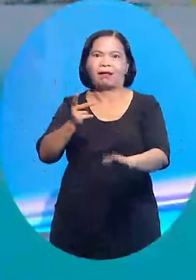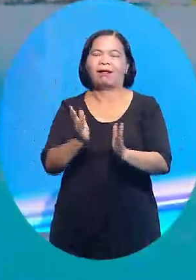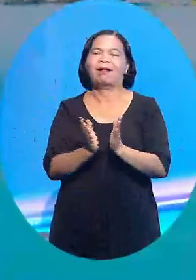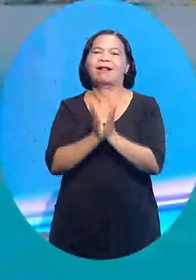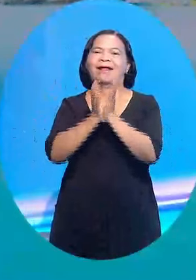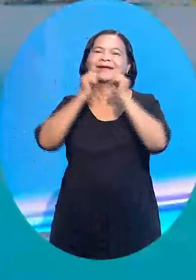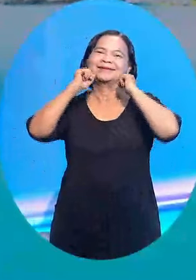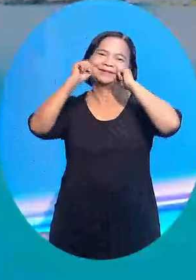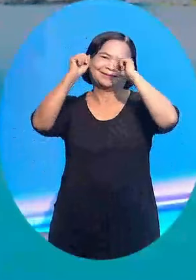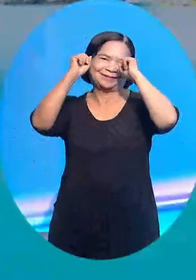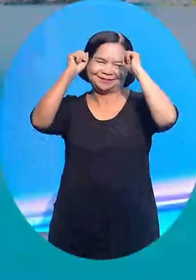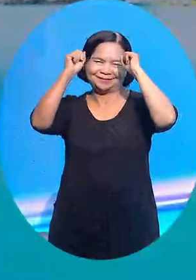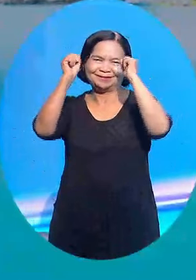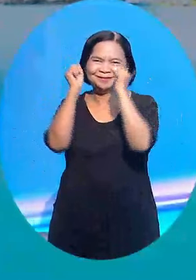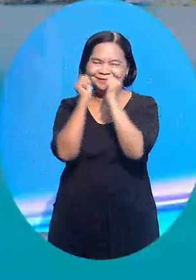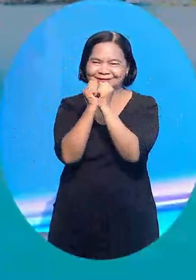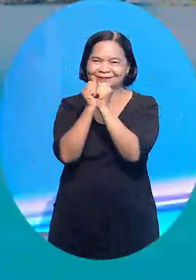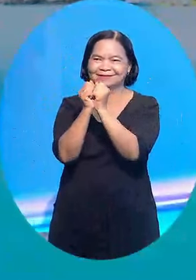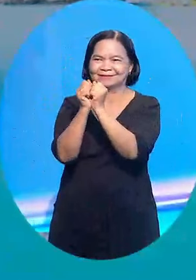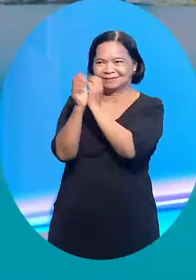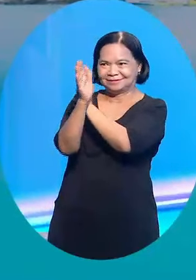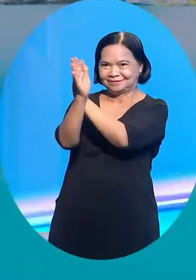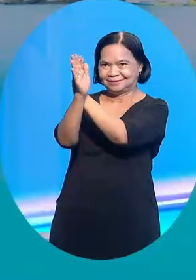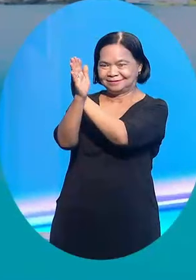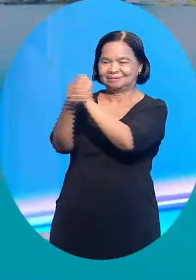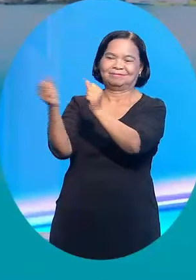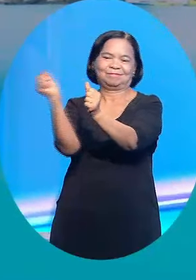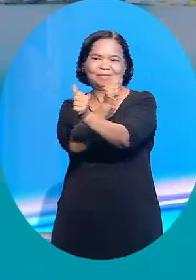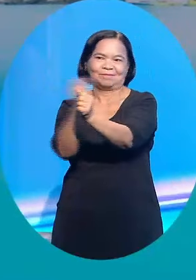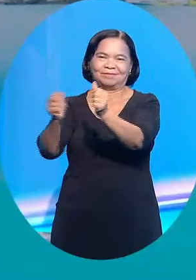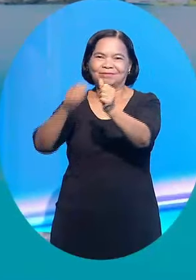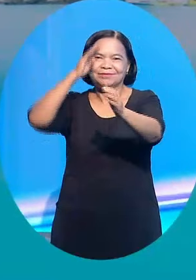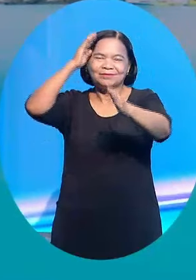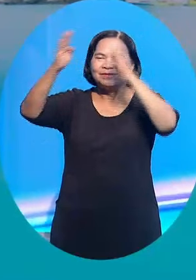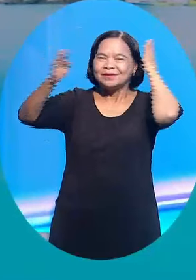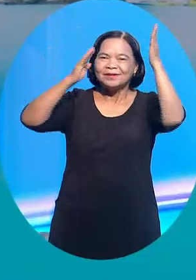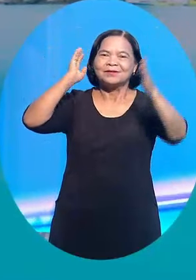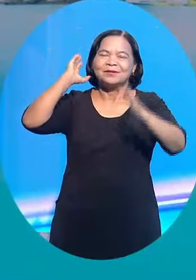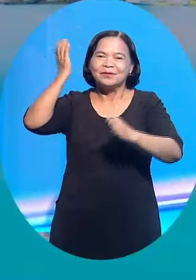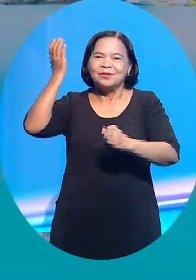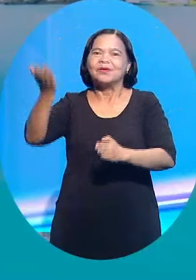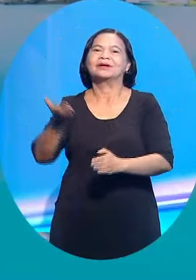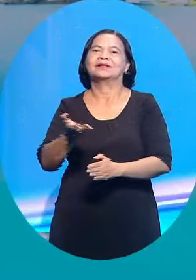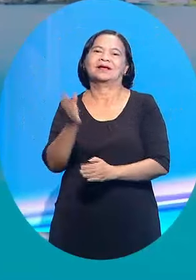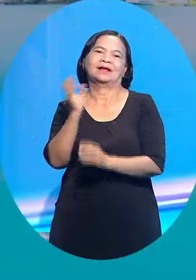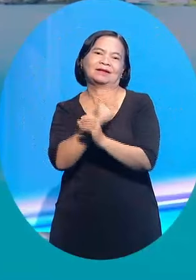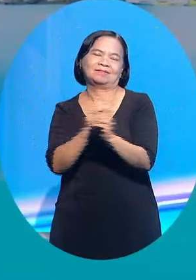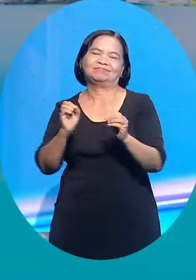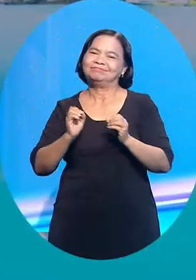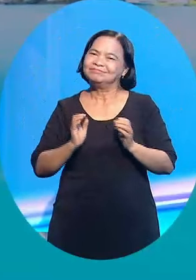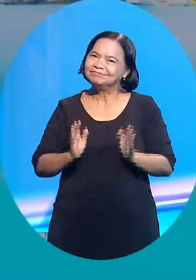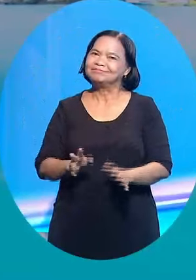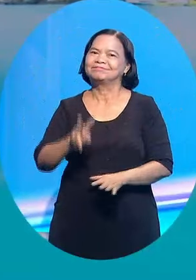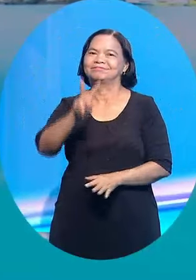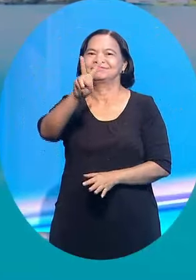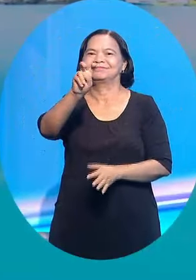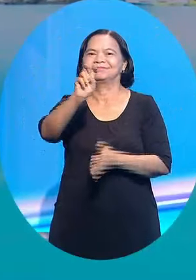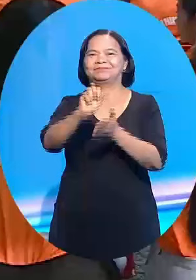kêu gọi toàn xã hội chung tay phòng chống bạo lực gia đình và chào mừng ngày quốc tế không phân biệt đối xử và ngày quốc tế hạnh phúc 20 tháng